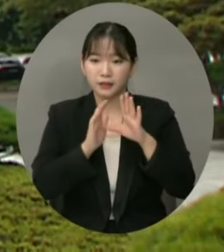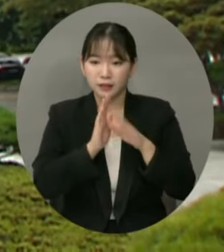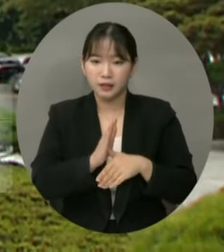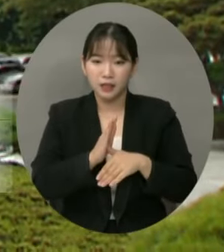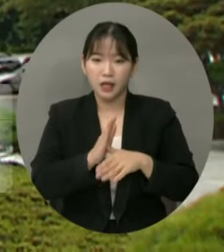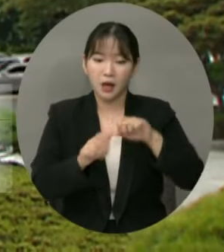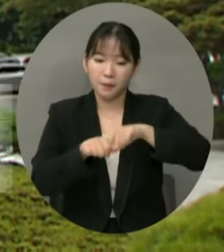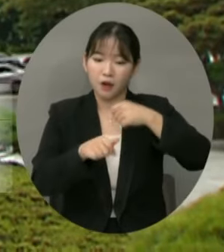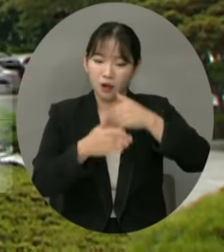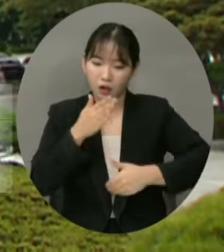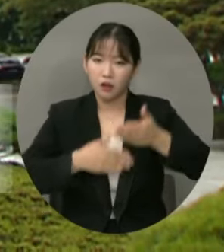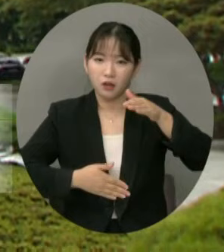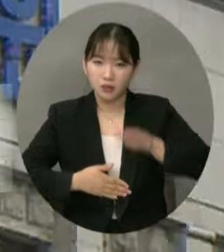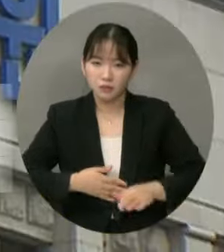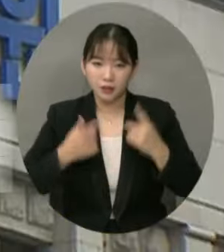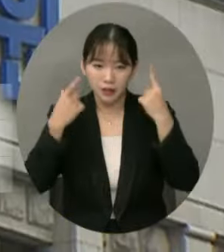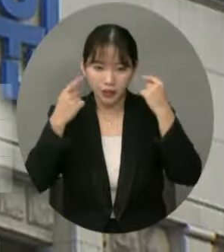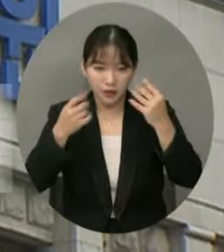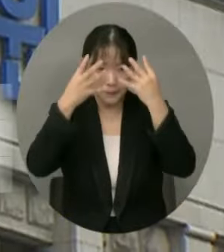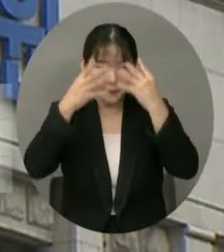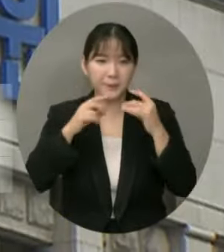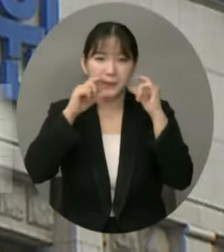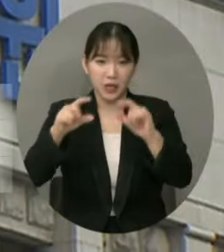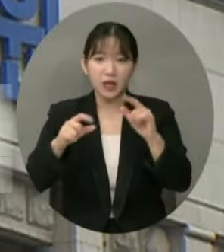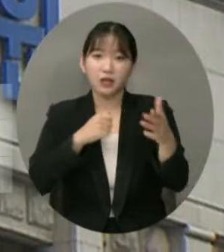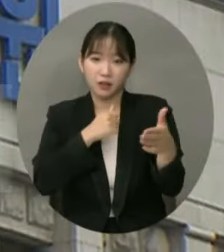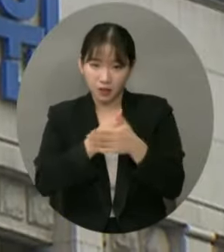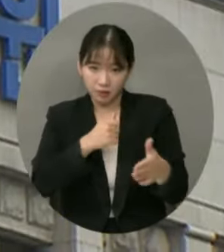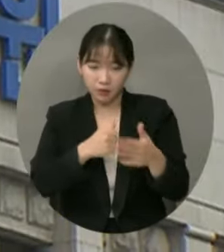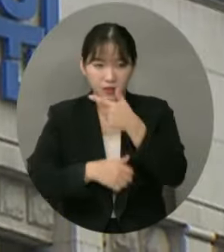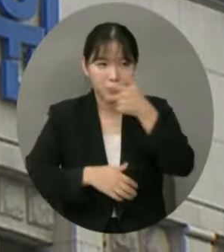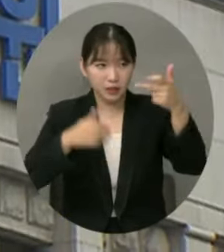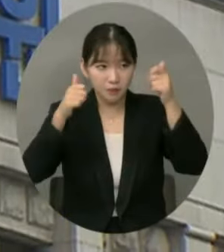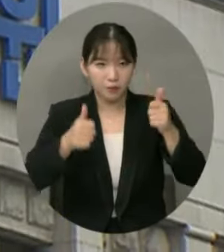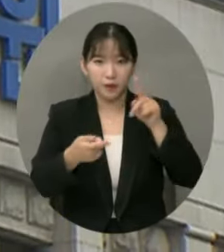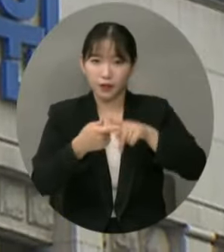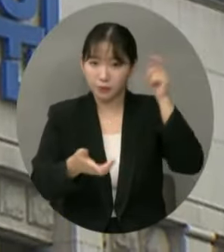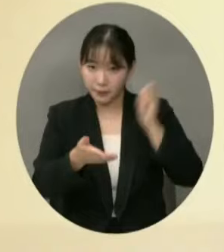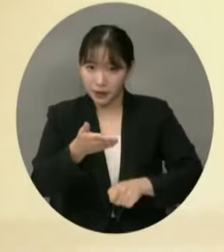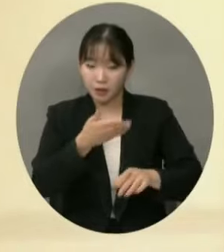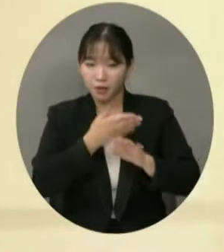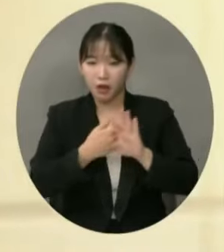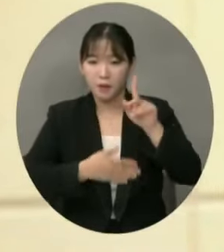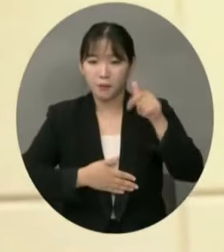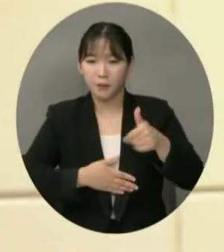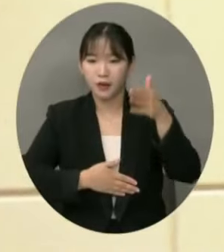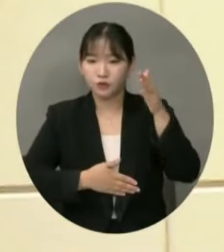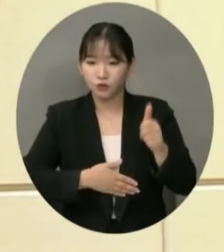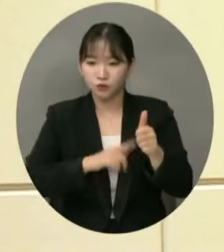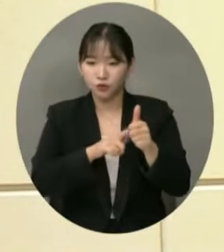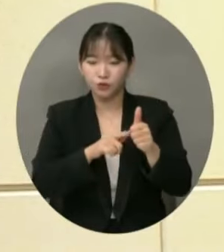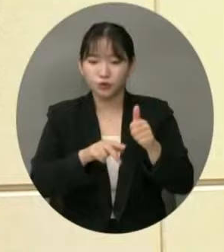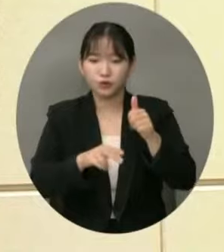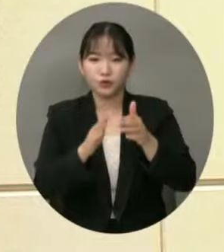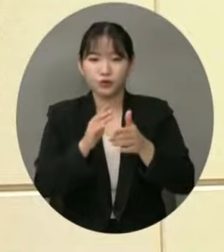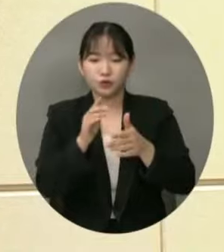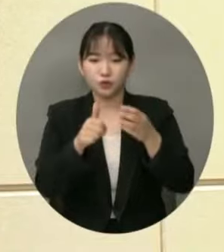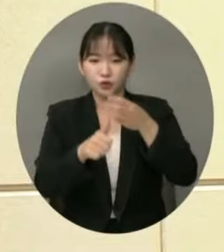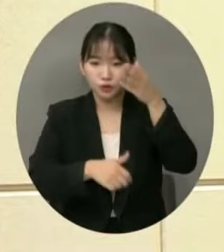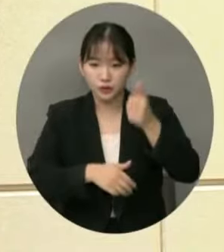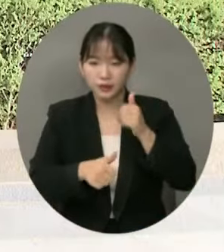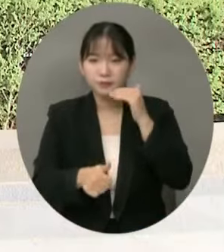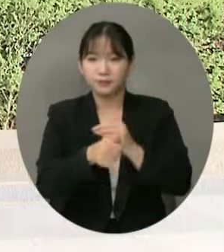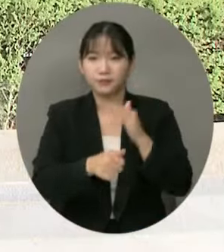가명은 받았지만 여전히 징역형 이상이어서 대법원에서 형이 확정될 경우 박우 군수는 직을 잃게